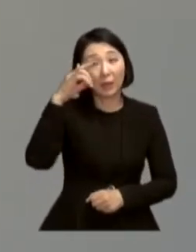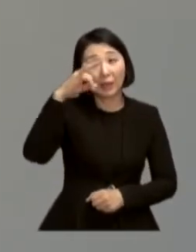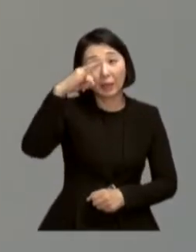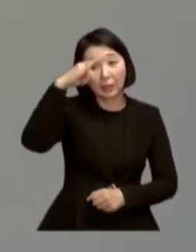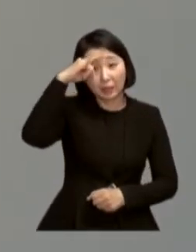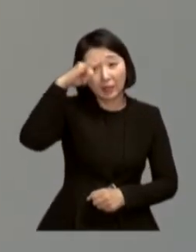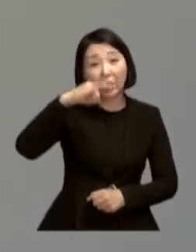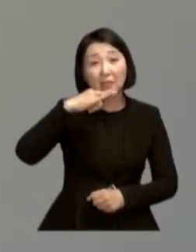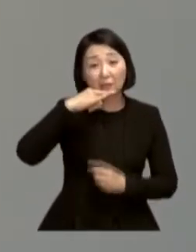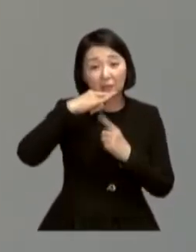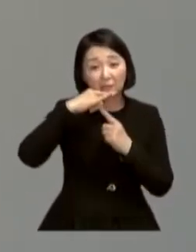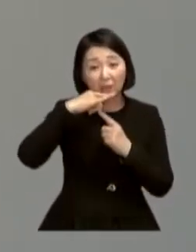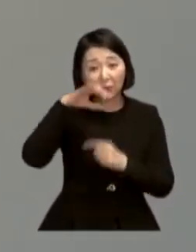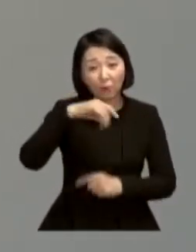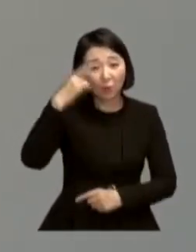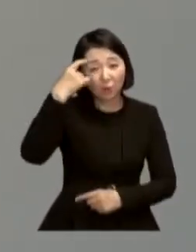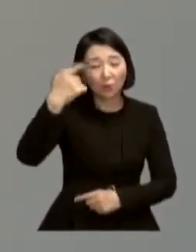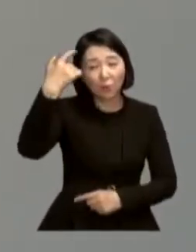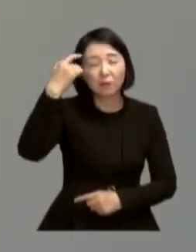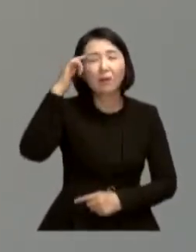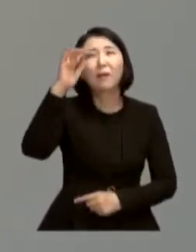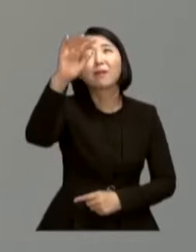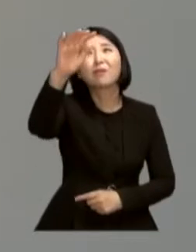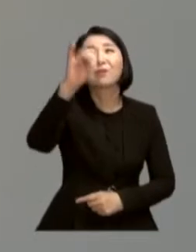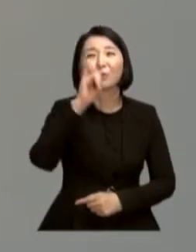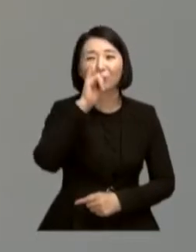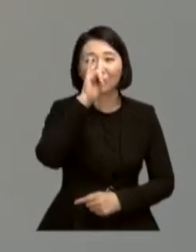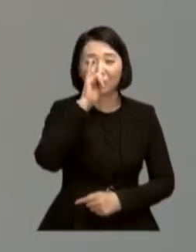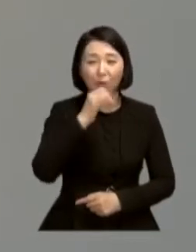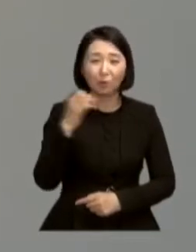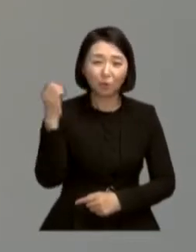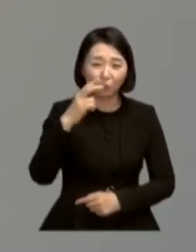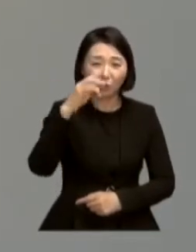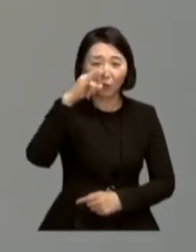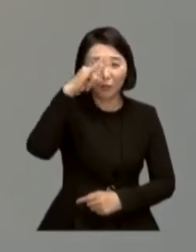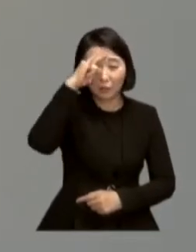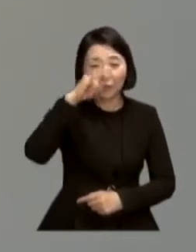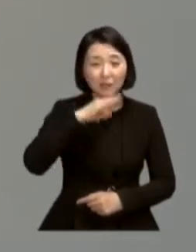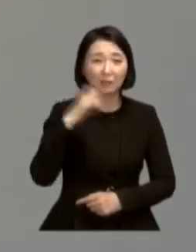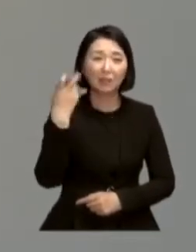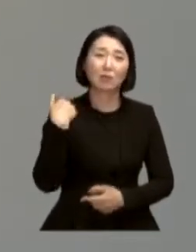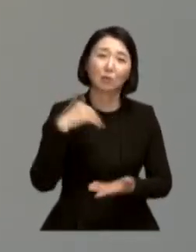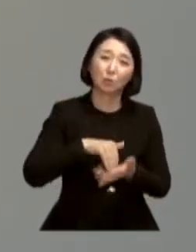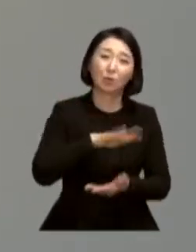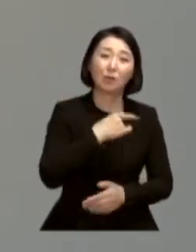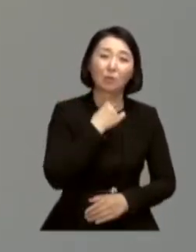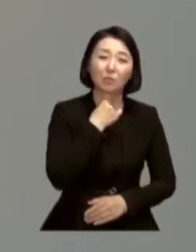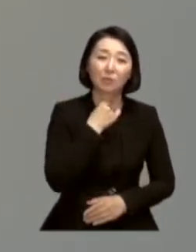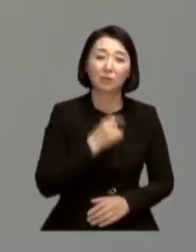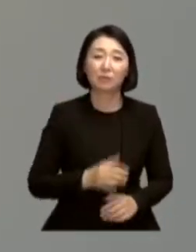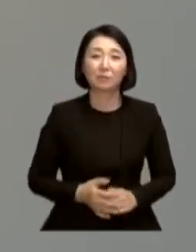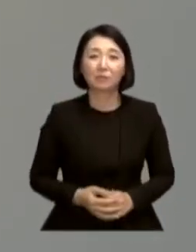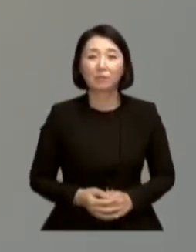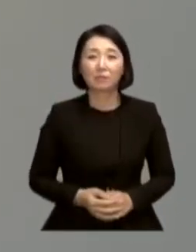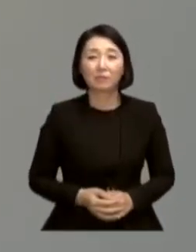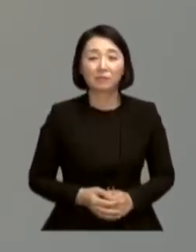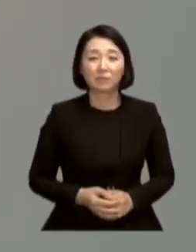왜냐하면 카자흐스탄의 영혼들이 너무 많이 생각나서 그냥 다시 돌아가고 싶다는 생각밖에 안